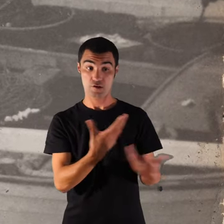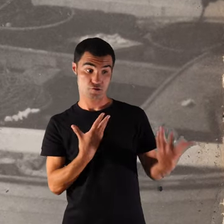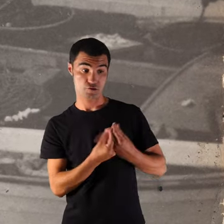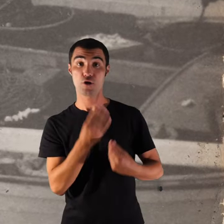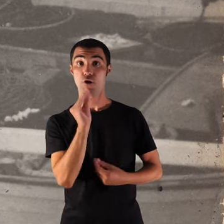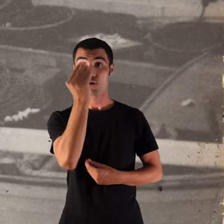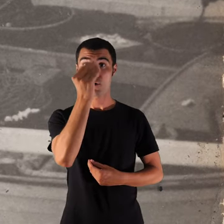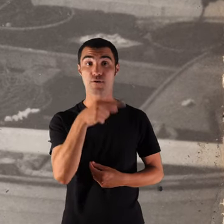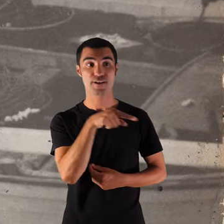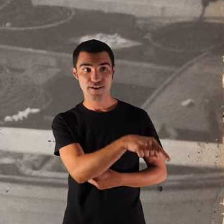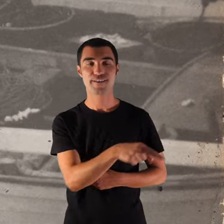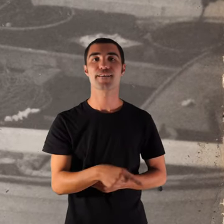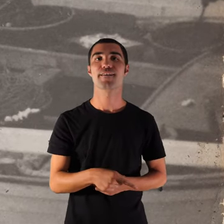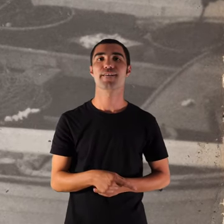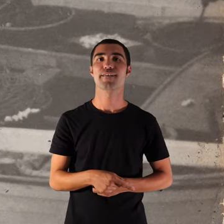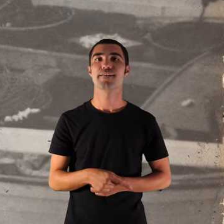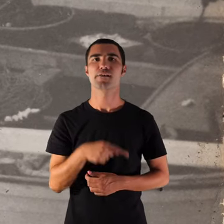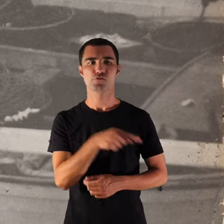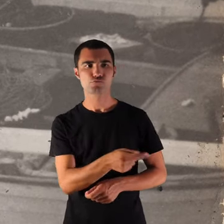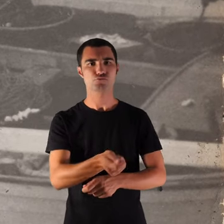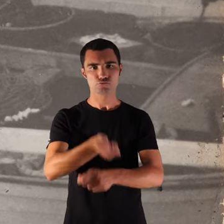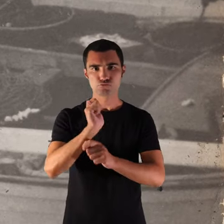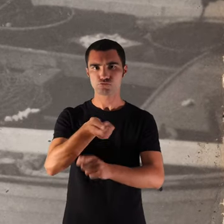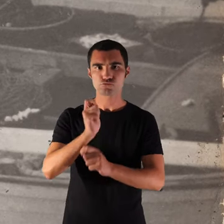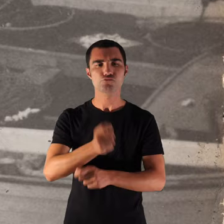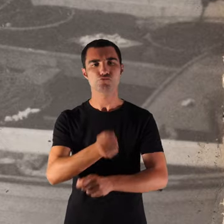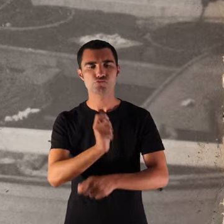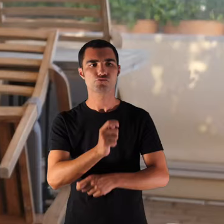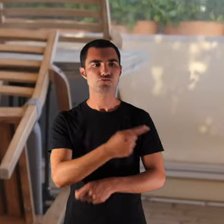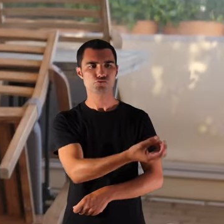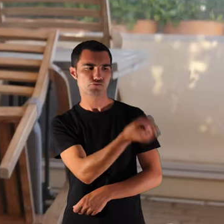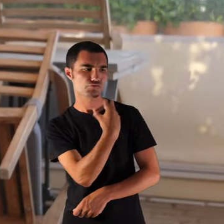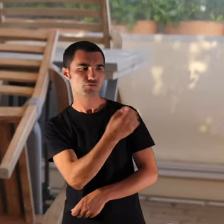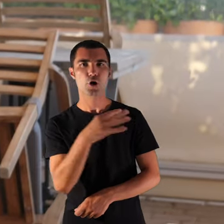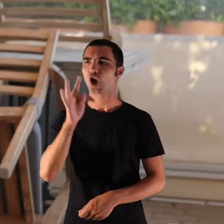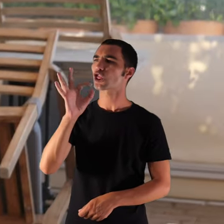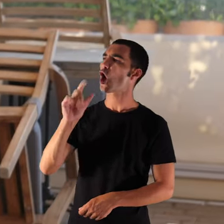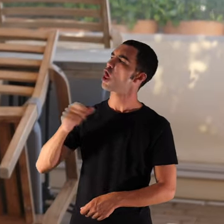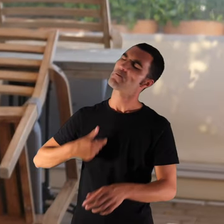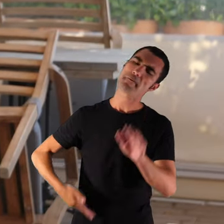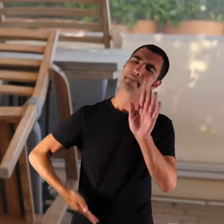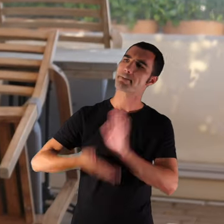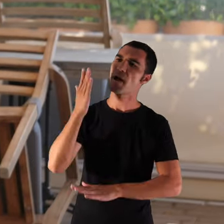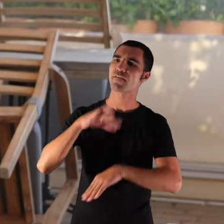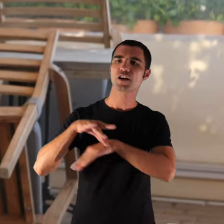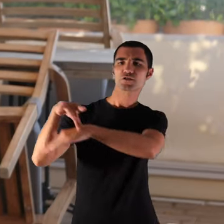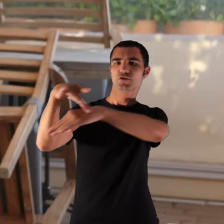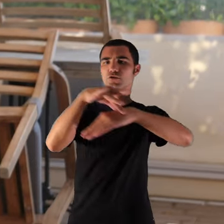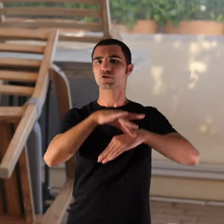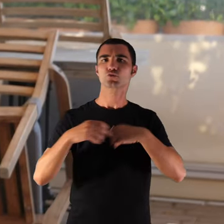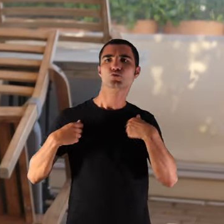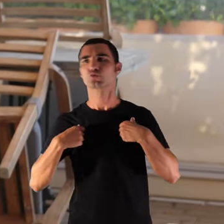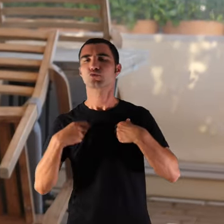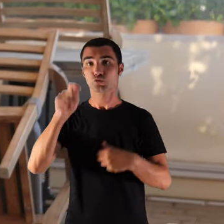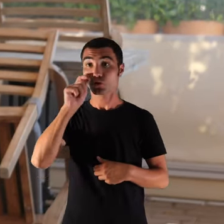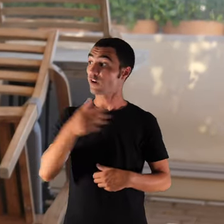un tal Lluís, i pescava. I me diu, tot l'home em vaig a fer excursions. Diu que